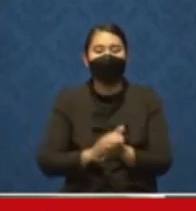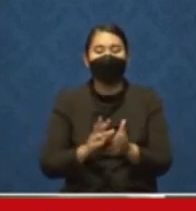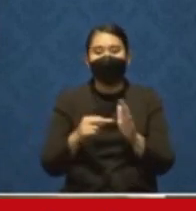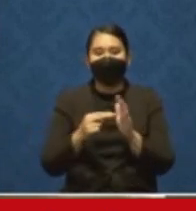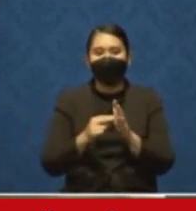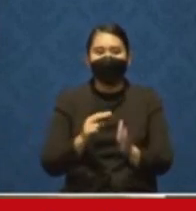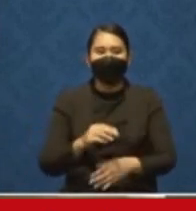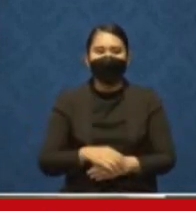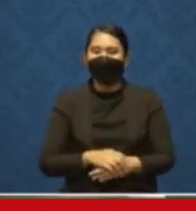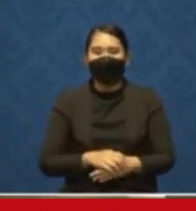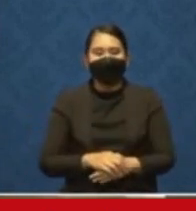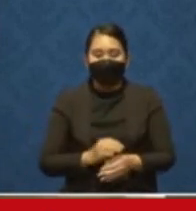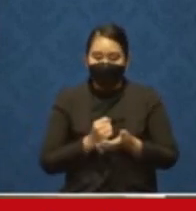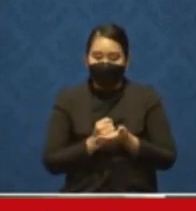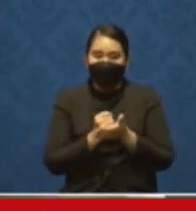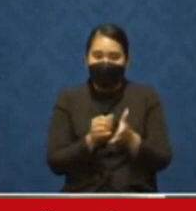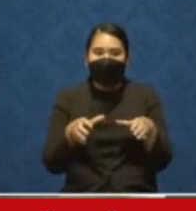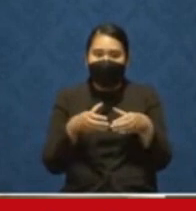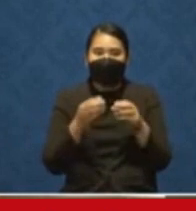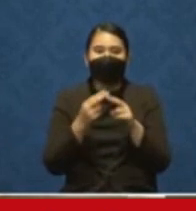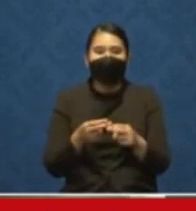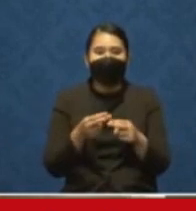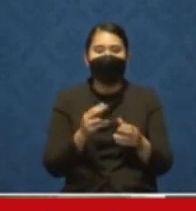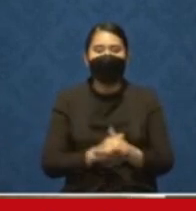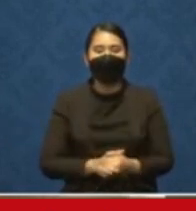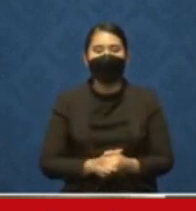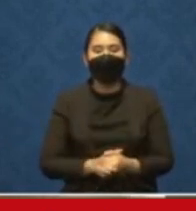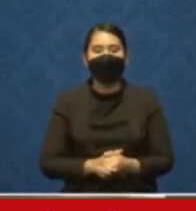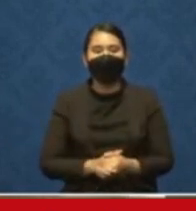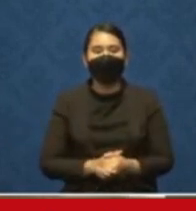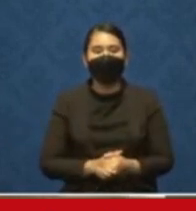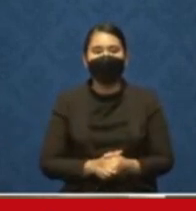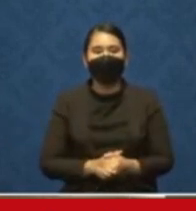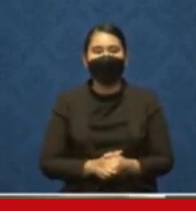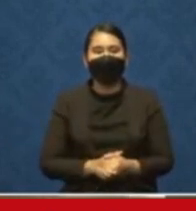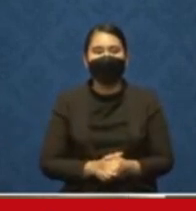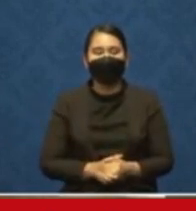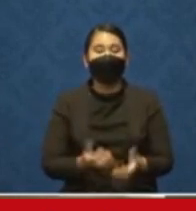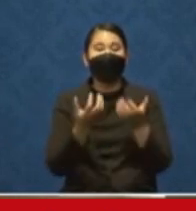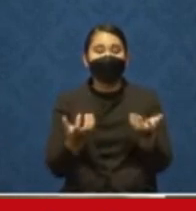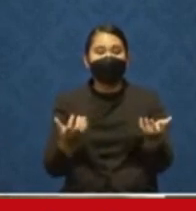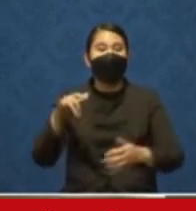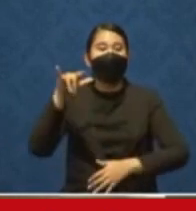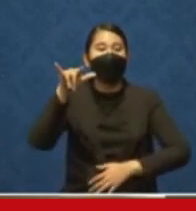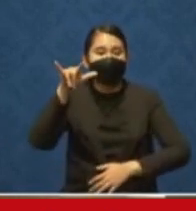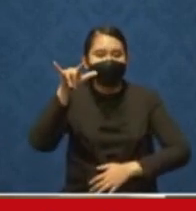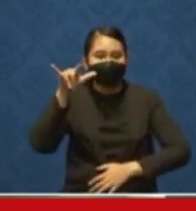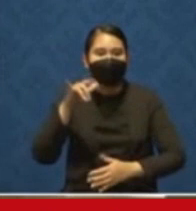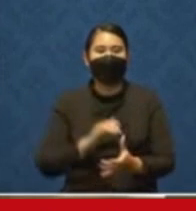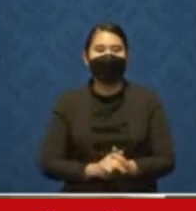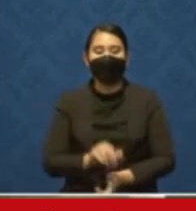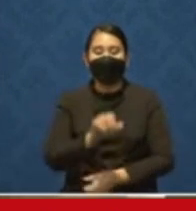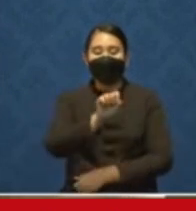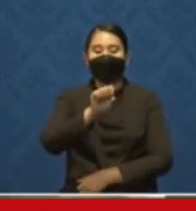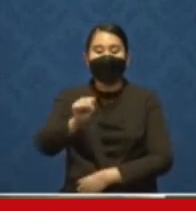ร้อยอย่างนี้ก็คือตัวการตัวอย่างหนึ่งซึ่งเป็นเรื่องของความไม่สุจริตเป็นเรื่องของความเพื่อพวกพ้อง